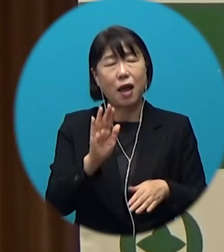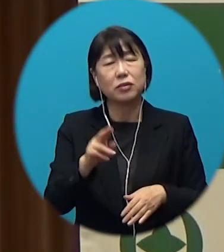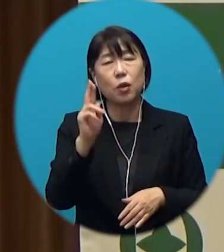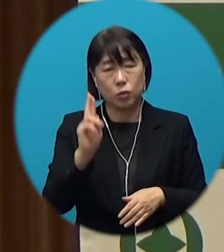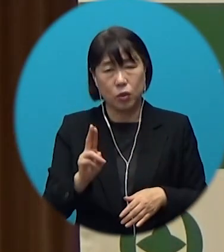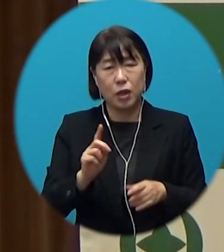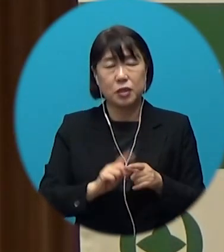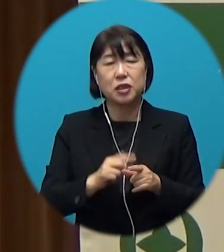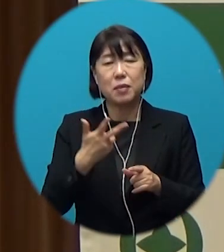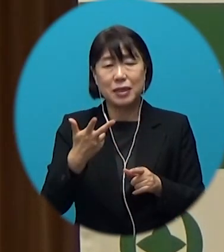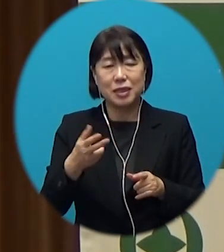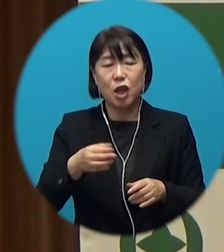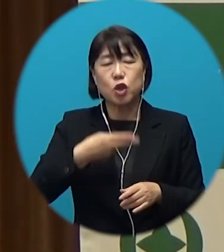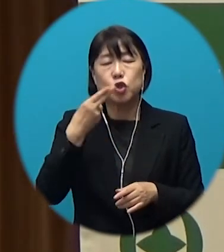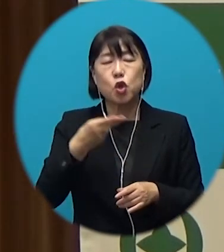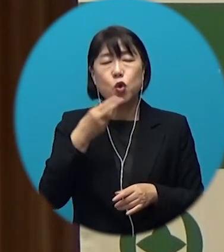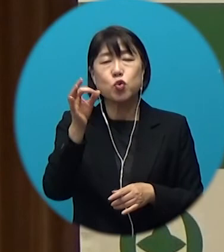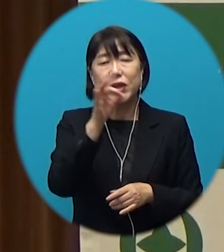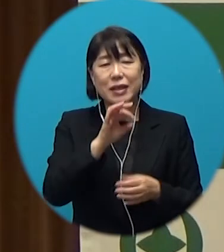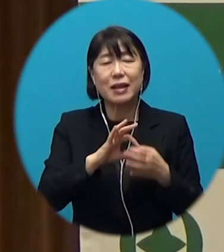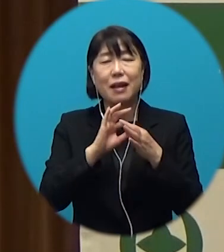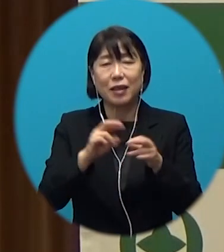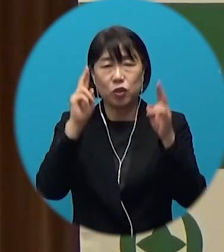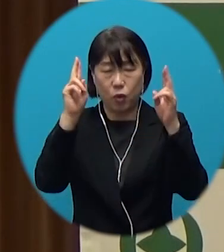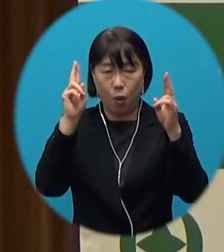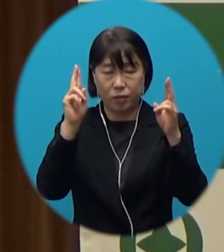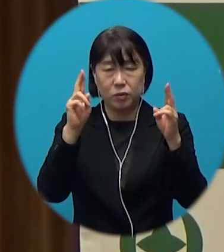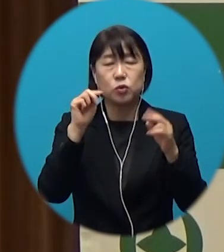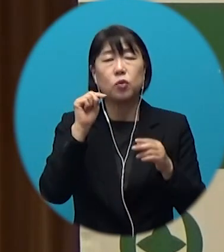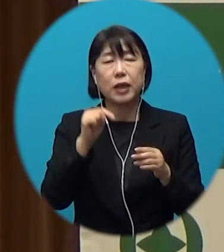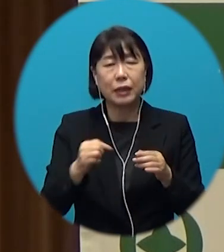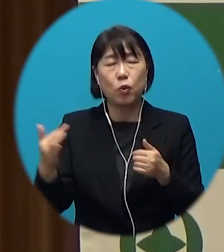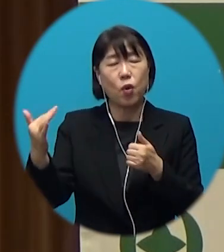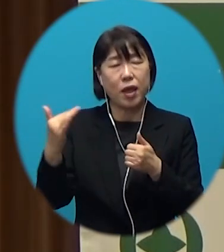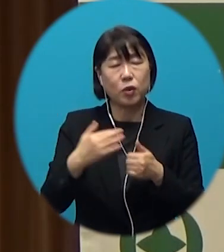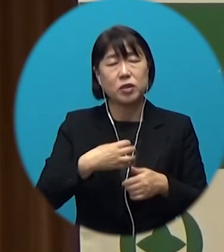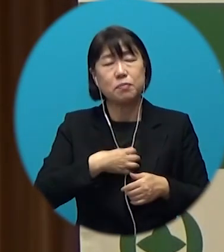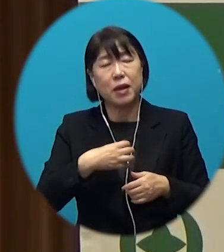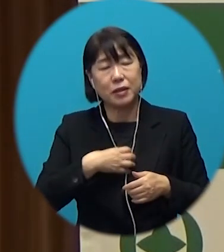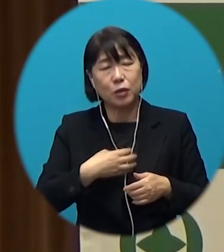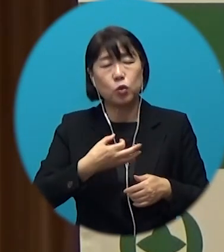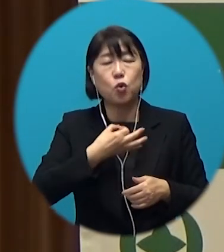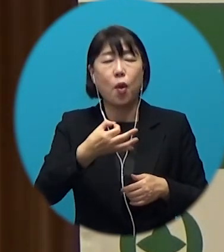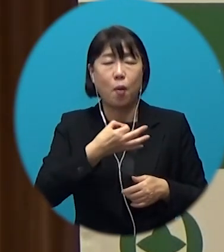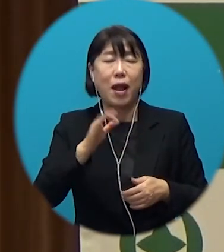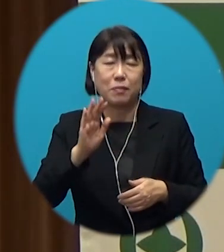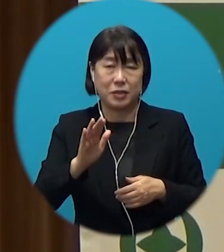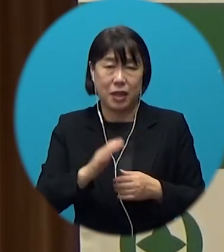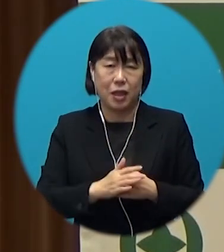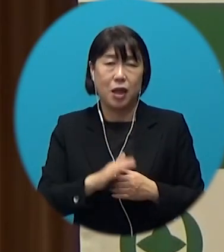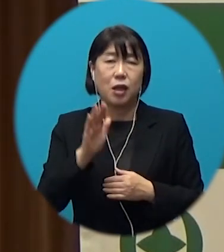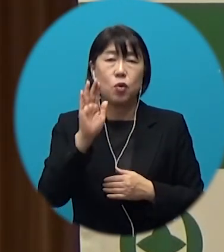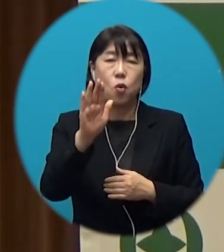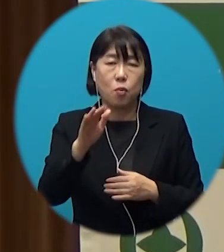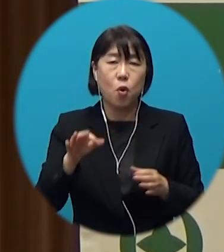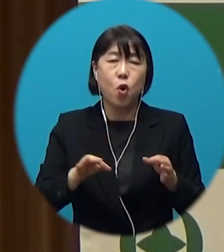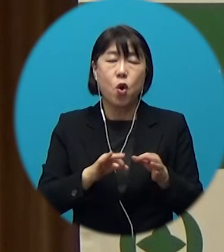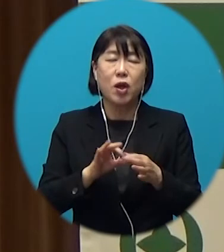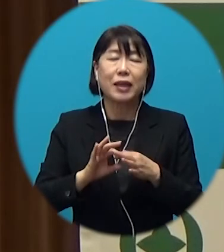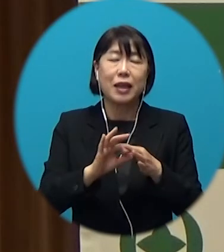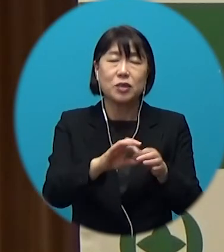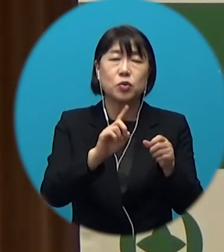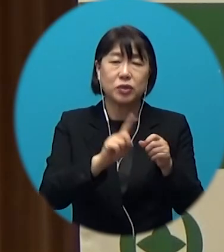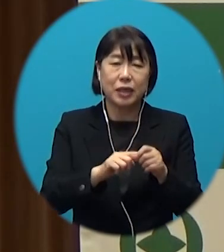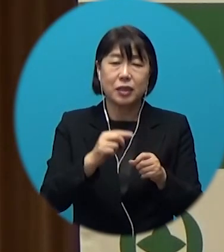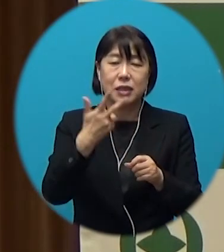の食品関係をございますので、そういった面での影響を懸念する声はいただいております。で、今後もあの継続的にですね、市内企業への影